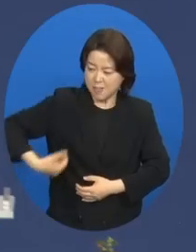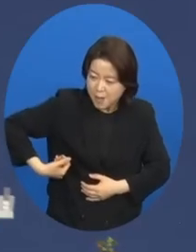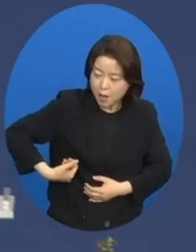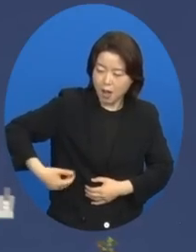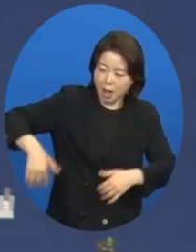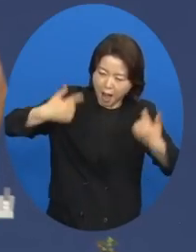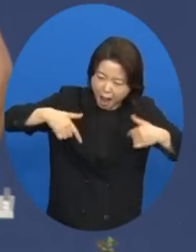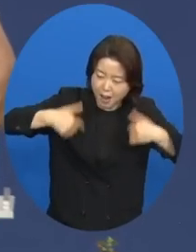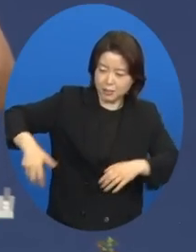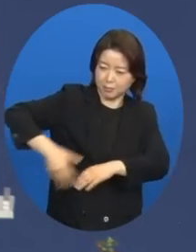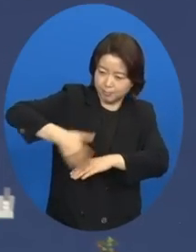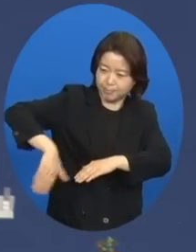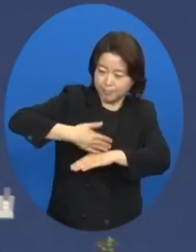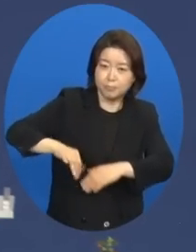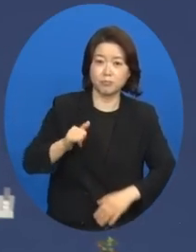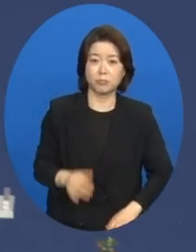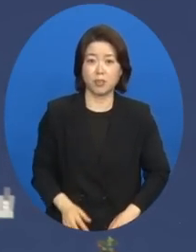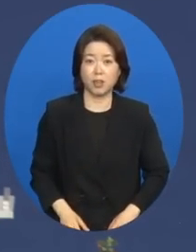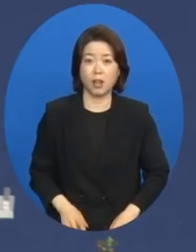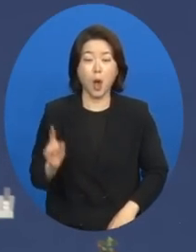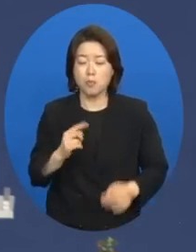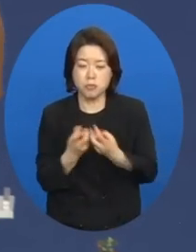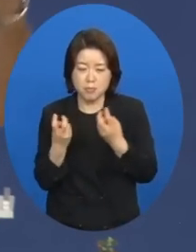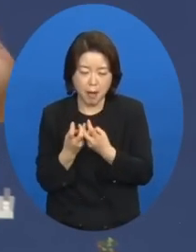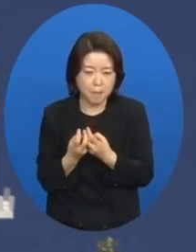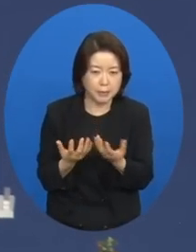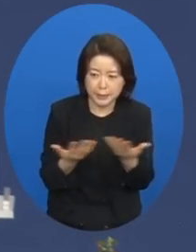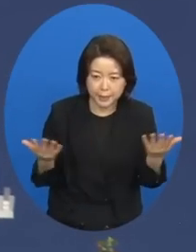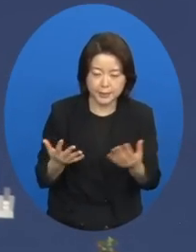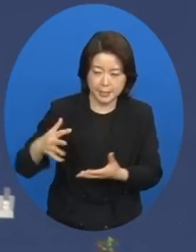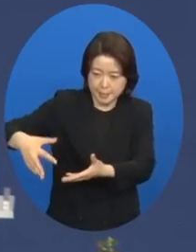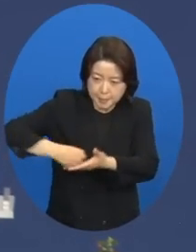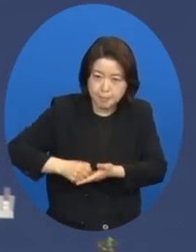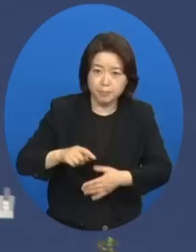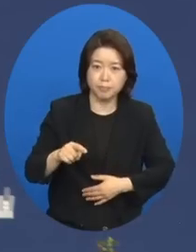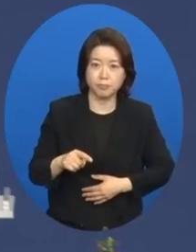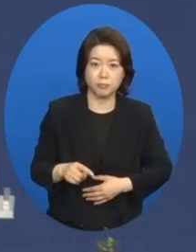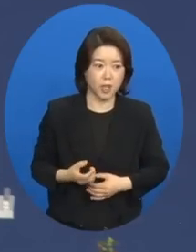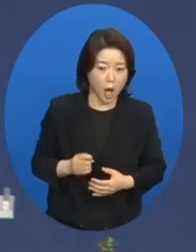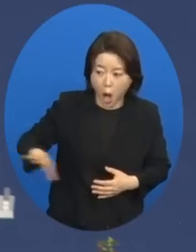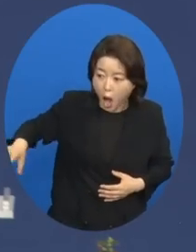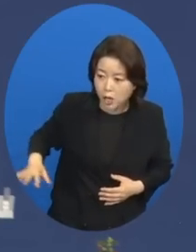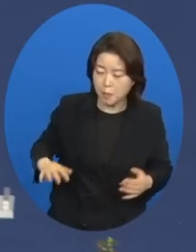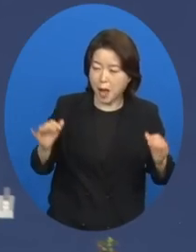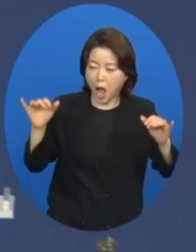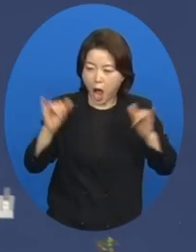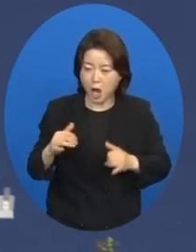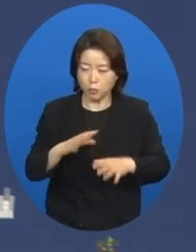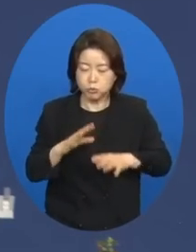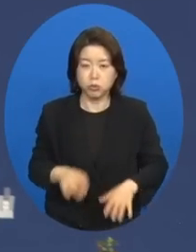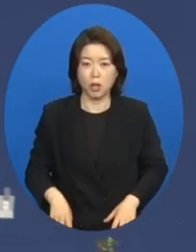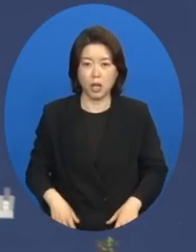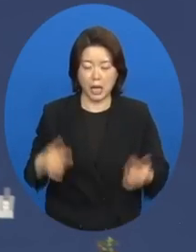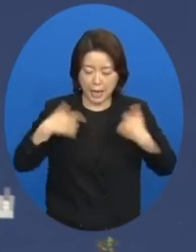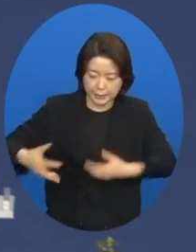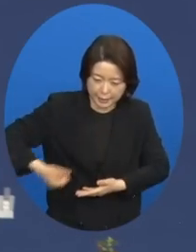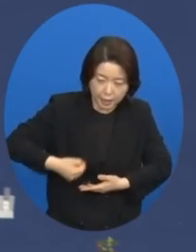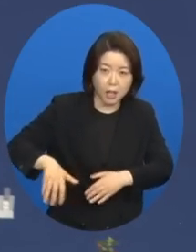다니고 무슨 방법을 다해서 성경을 항상 몸에 떨어질까 봐 늘 두려워하고 갖고 다녀야 될 거 아니겠어요? 그렇죠?